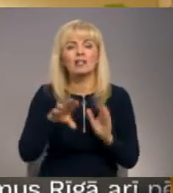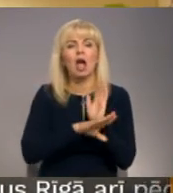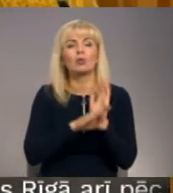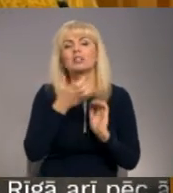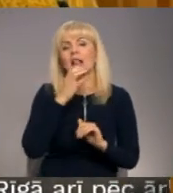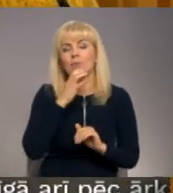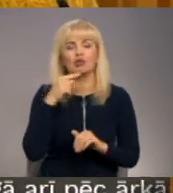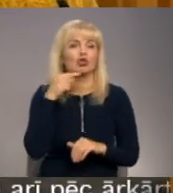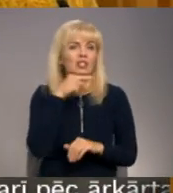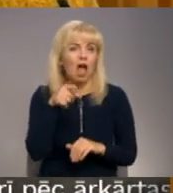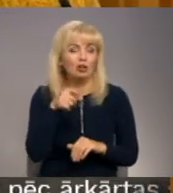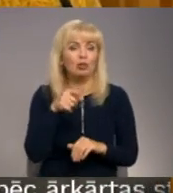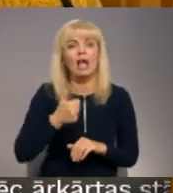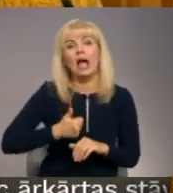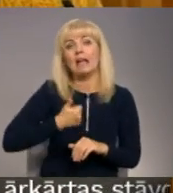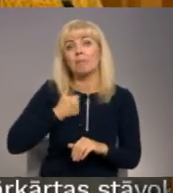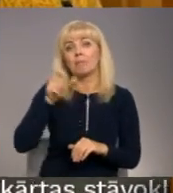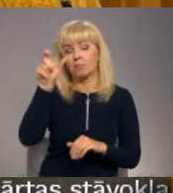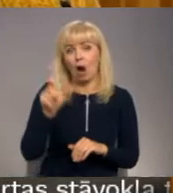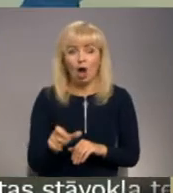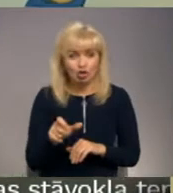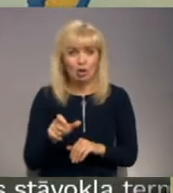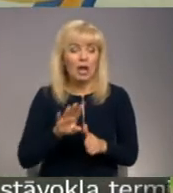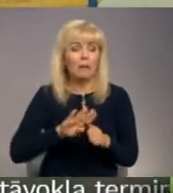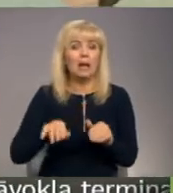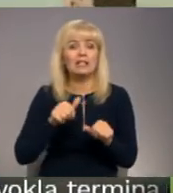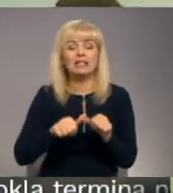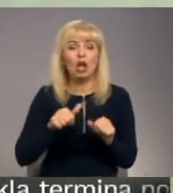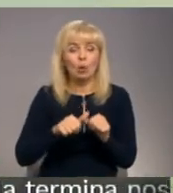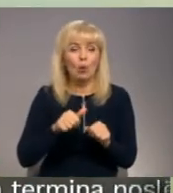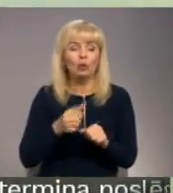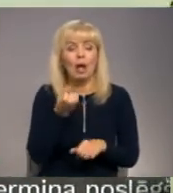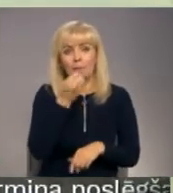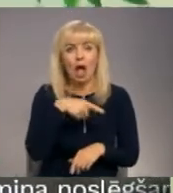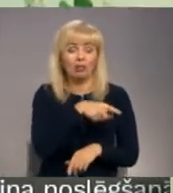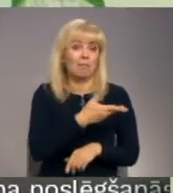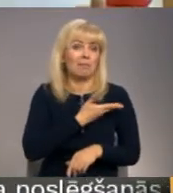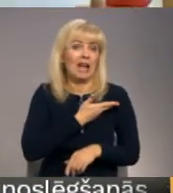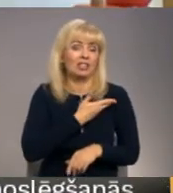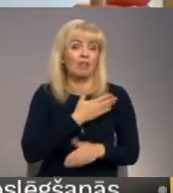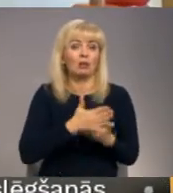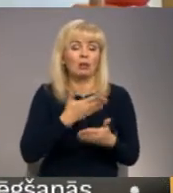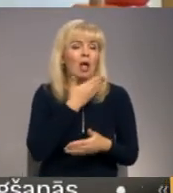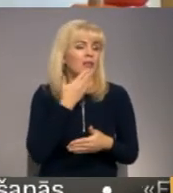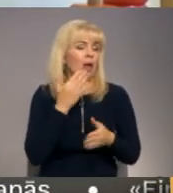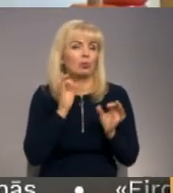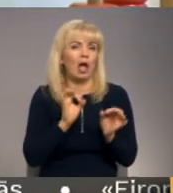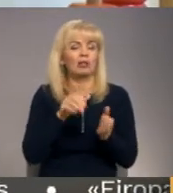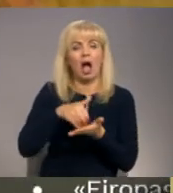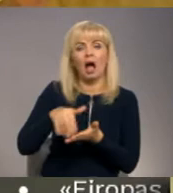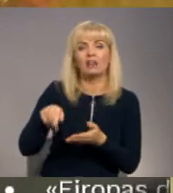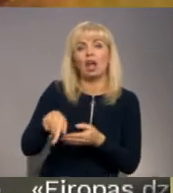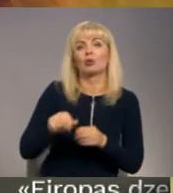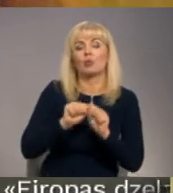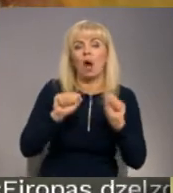un Cēsīs. Uzņēmuma īpašnieks uzskata, bez Siguldas bērnu dārzos piedzīvotajiem notikumiem būtu netaisnīgi atteikties šeit